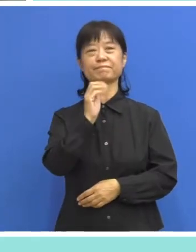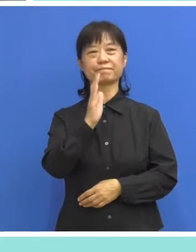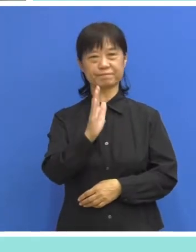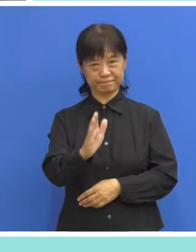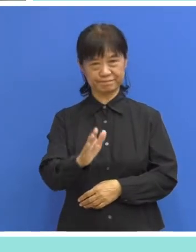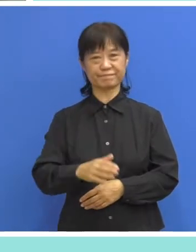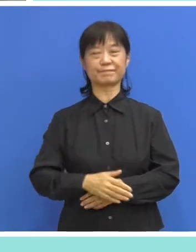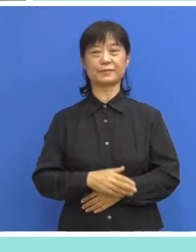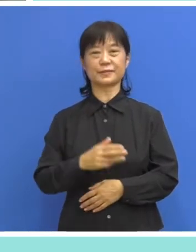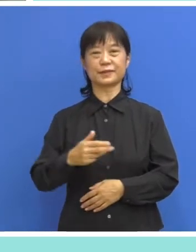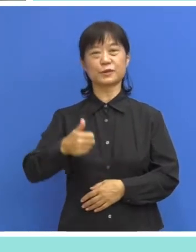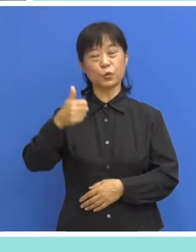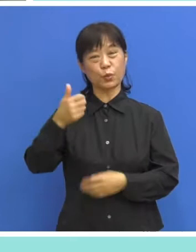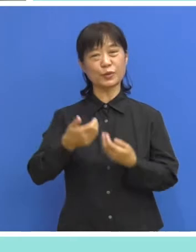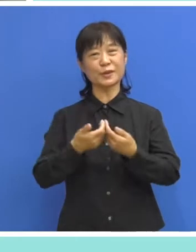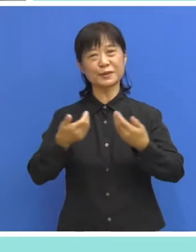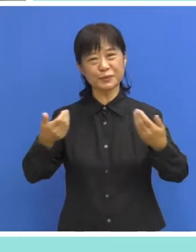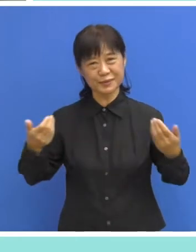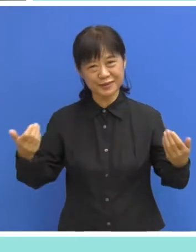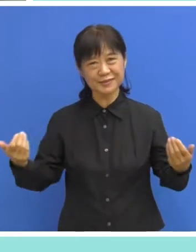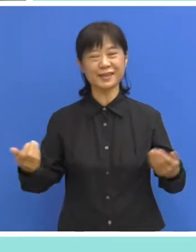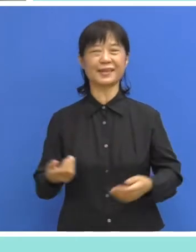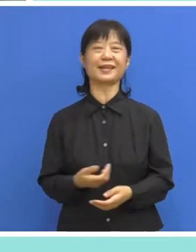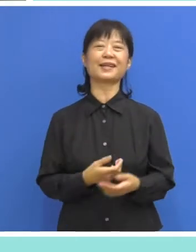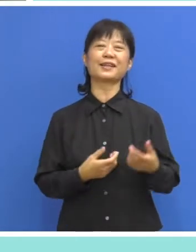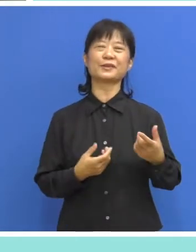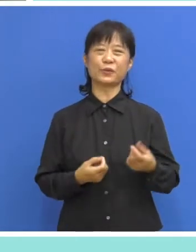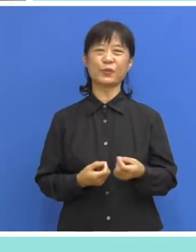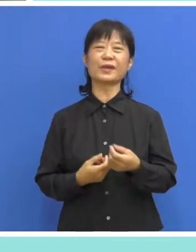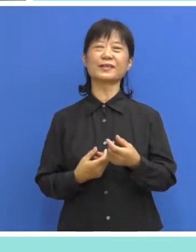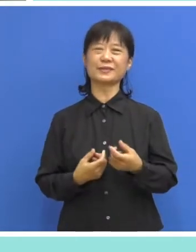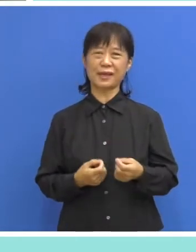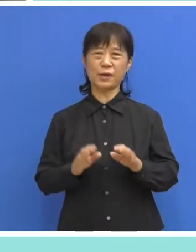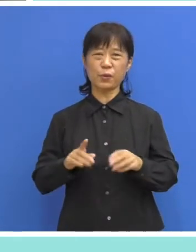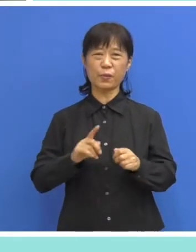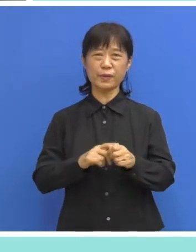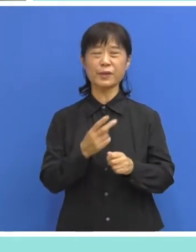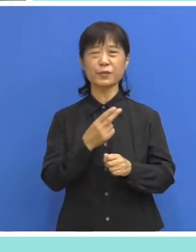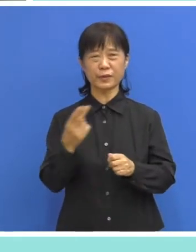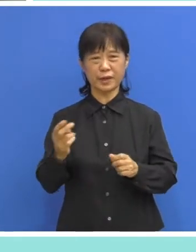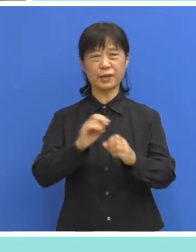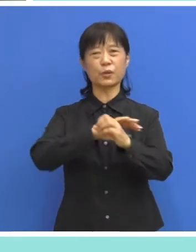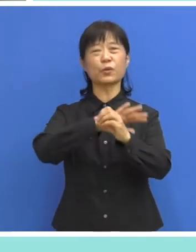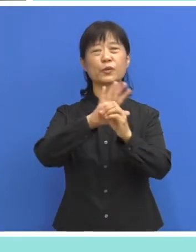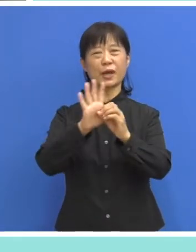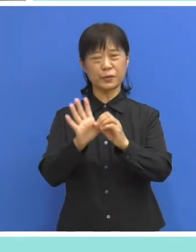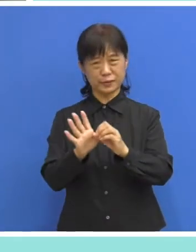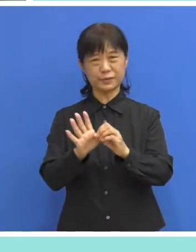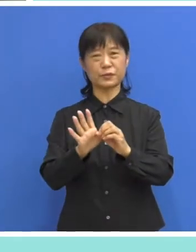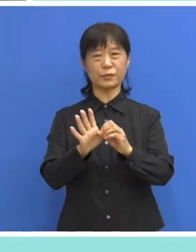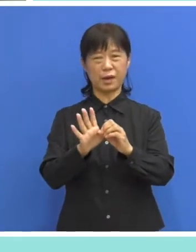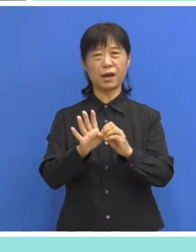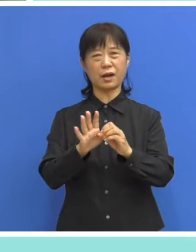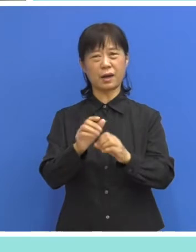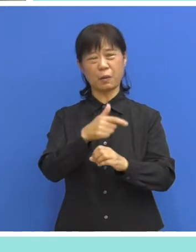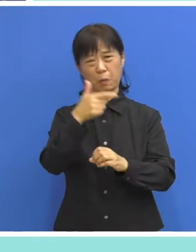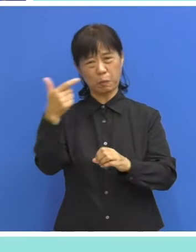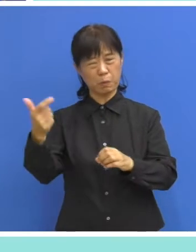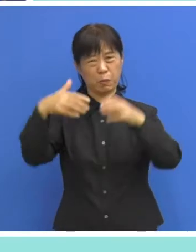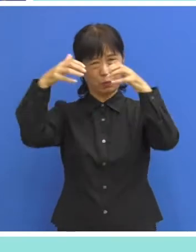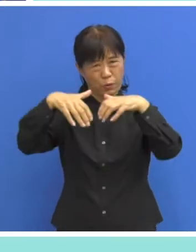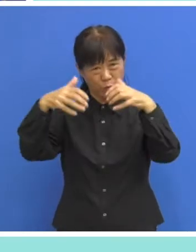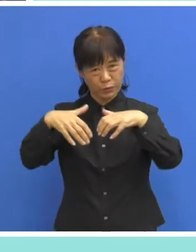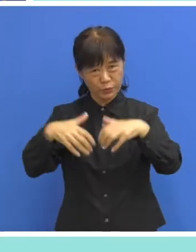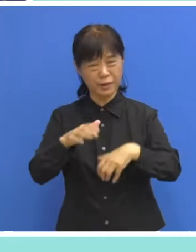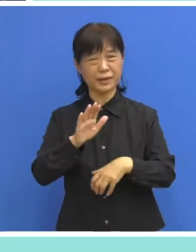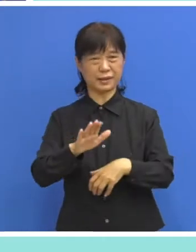。 いや市長、お久しぶりです。 はい、そうですね、今年度に入って新型コロナウイルス感染症の影響とか、